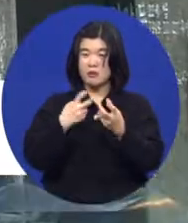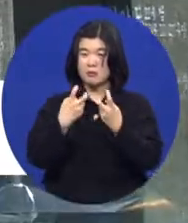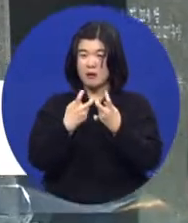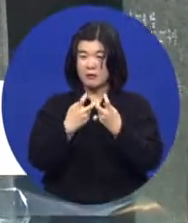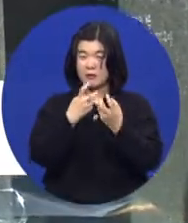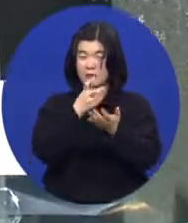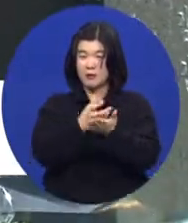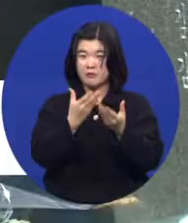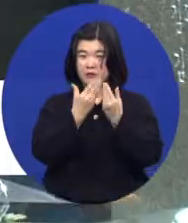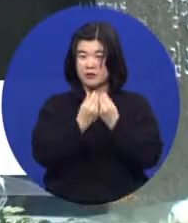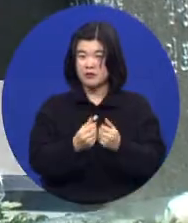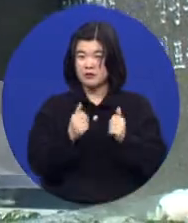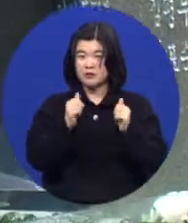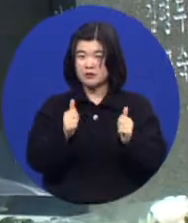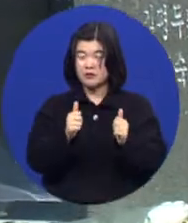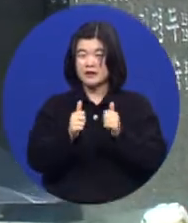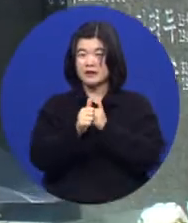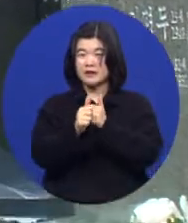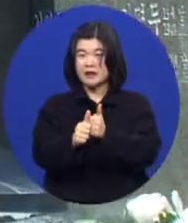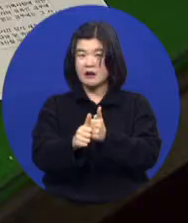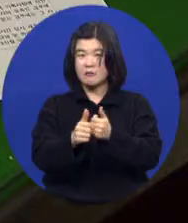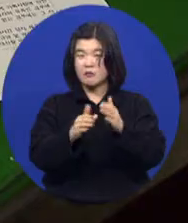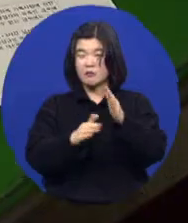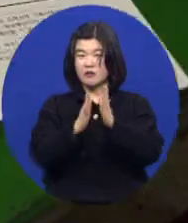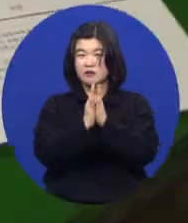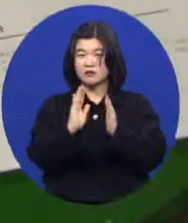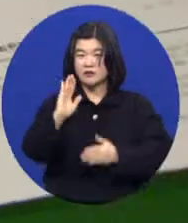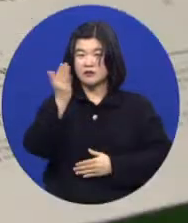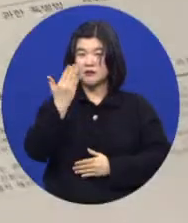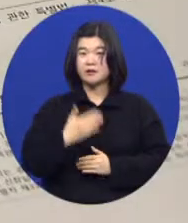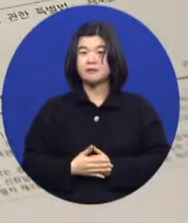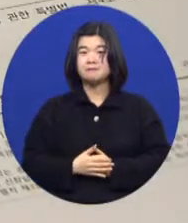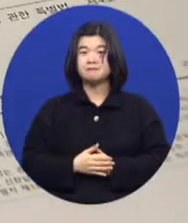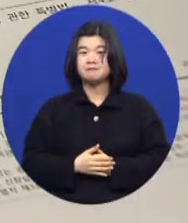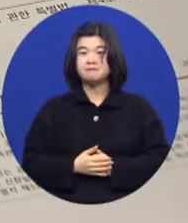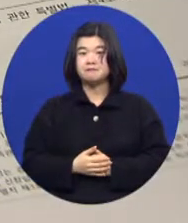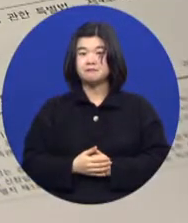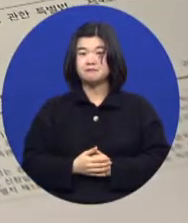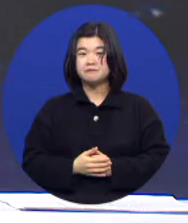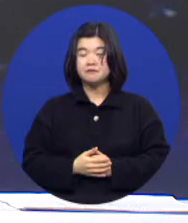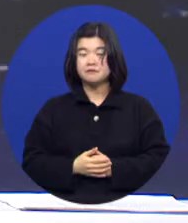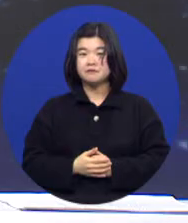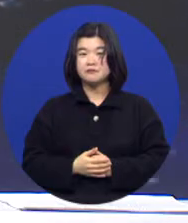법률안에 담긴 내용도 시행령에 따라 본격적으로 이루어집니다.